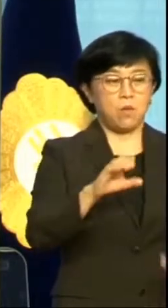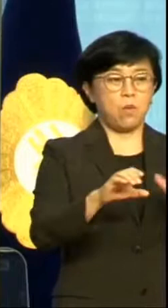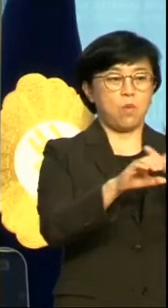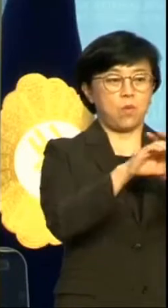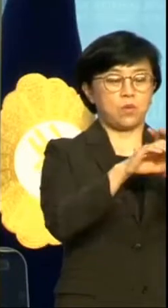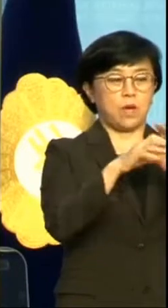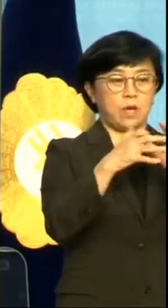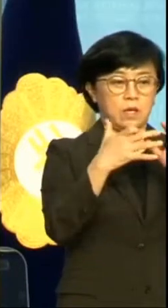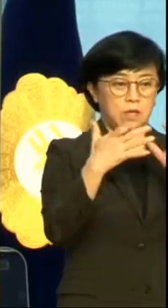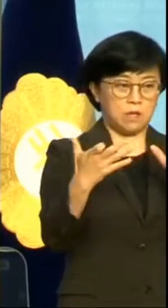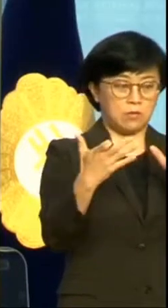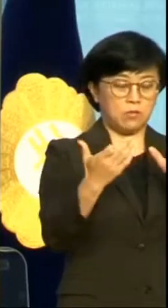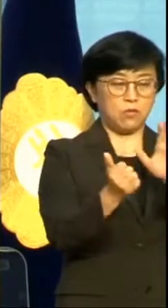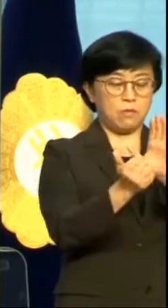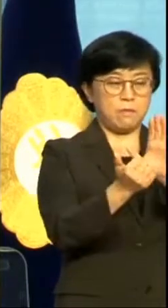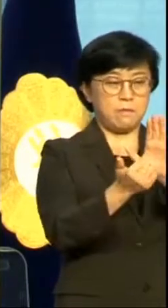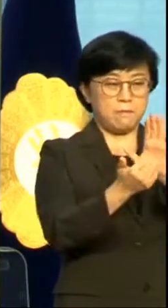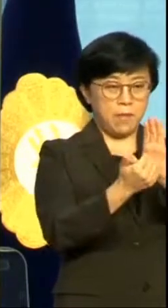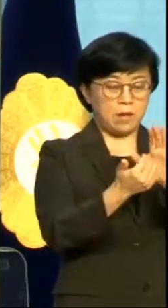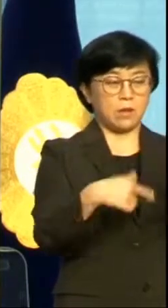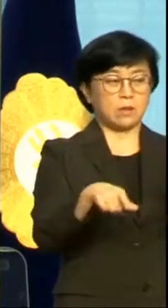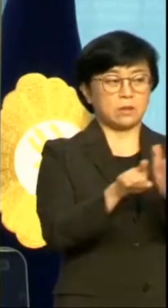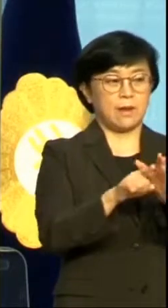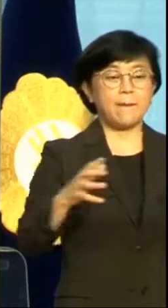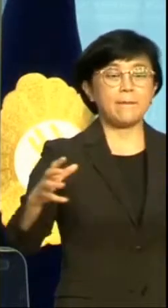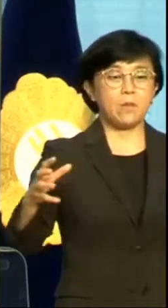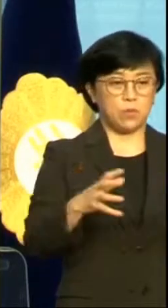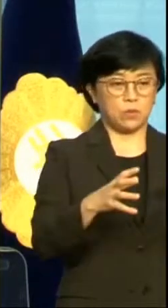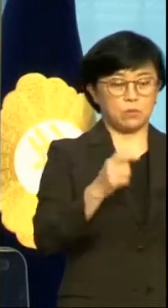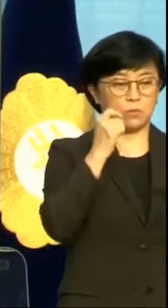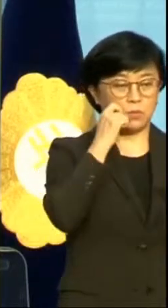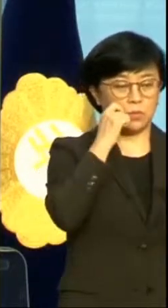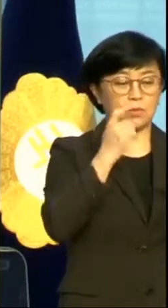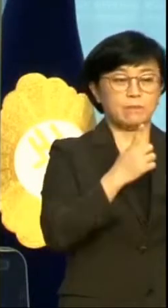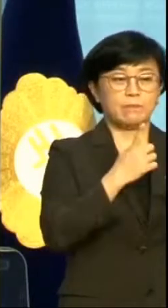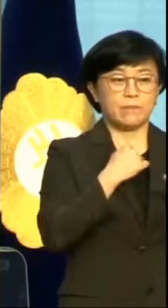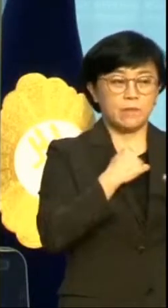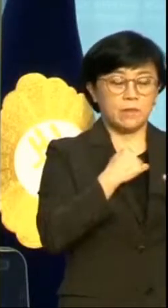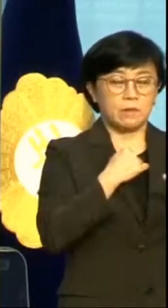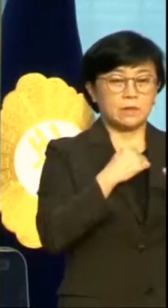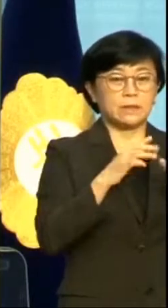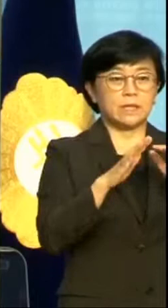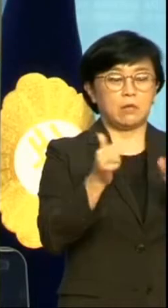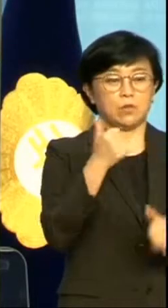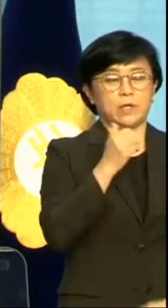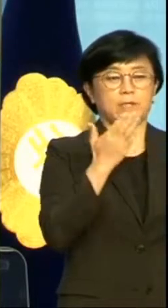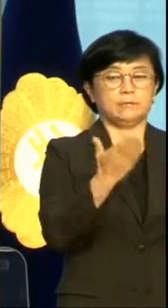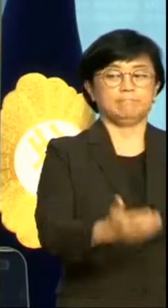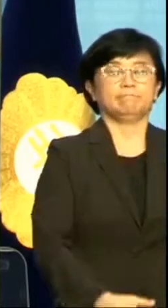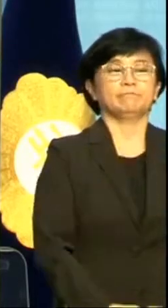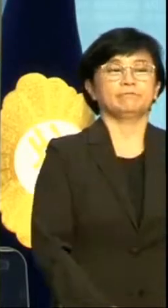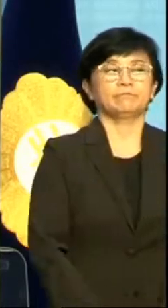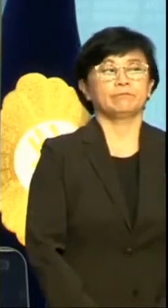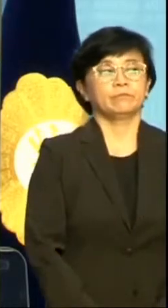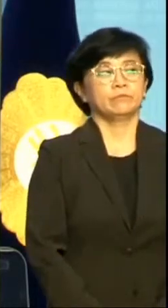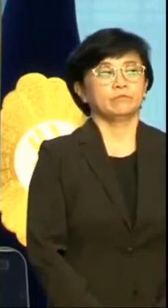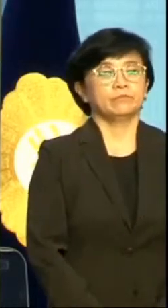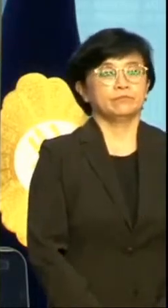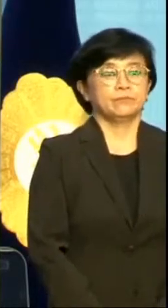방역 관계로 어기적 엔젤 같이 보지 못하셨던 분들을 소개해 올리도록 하겠습니다